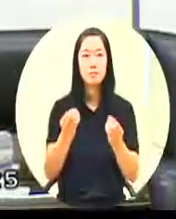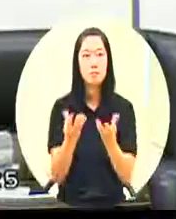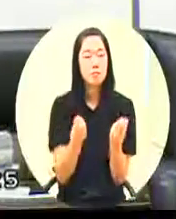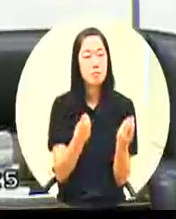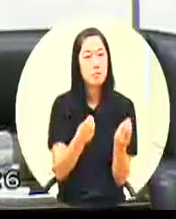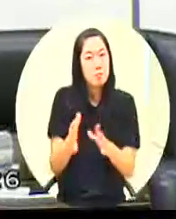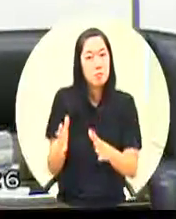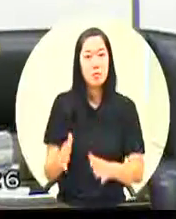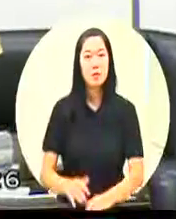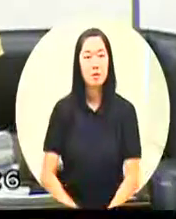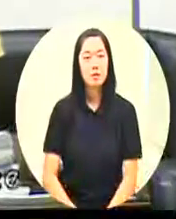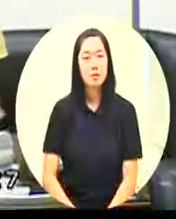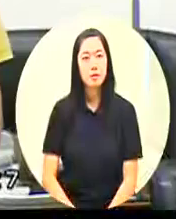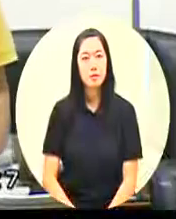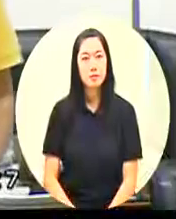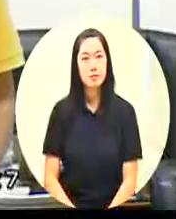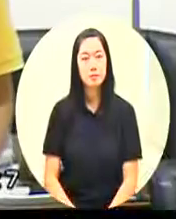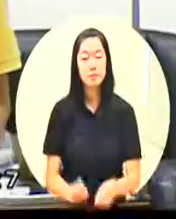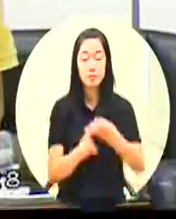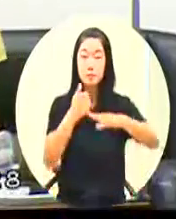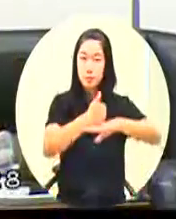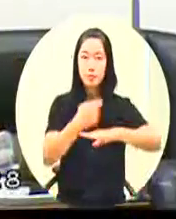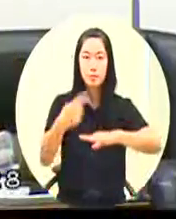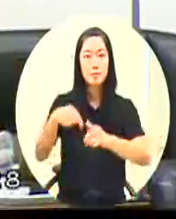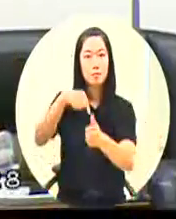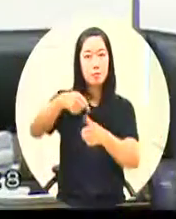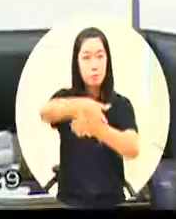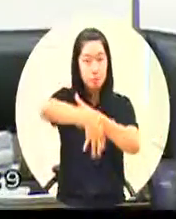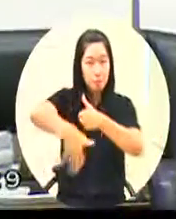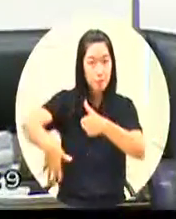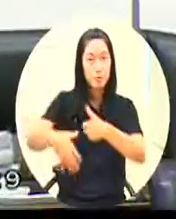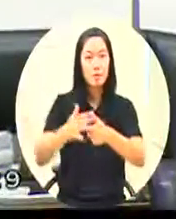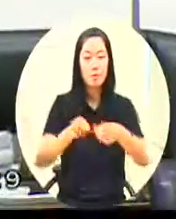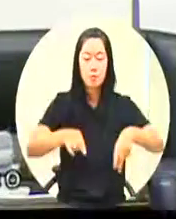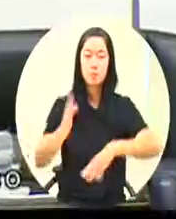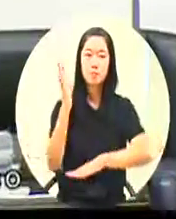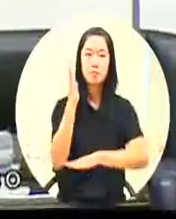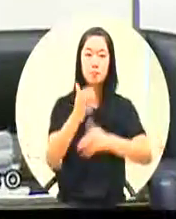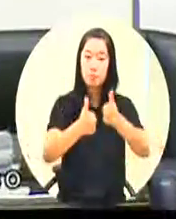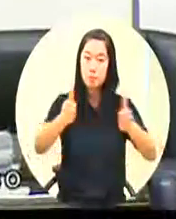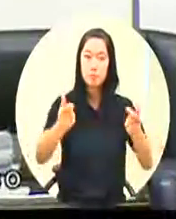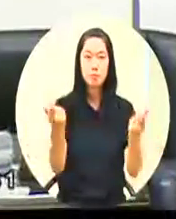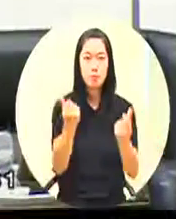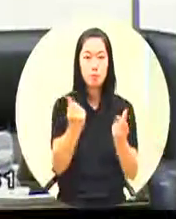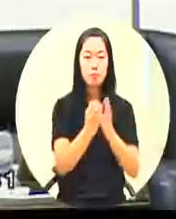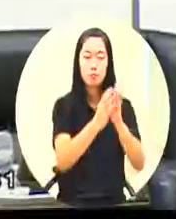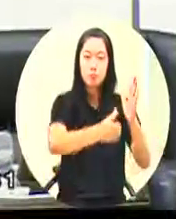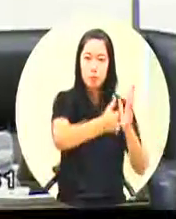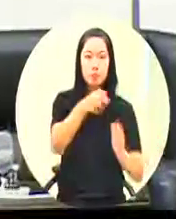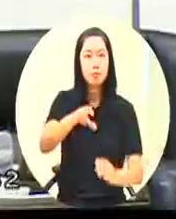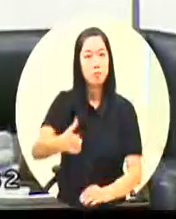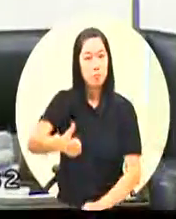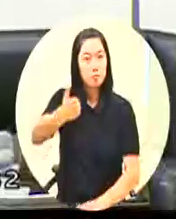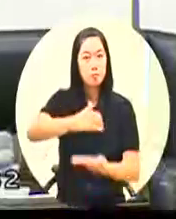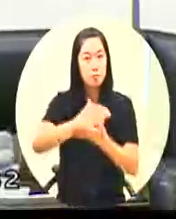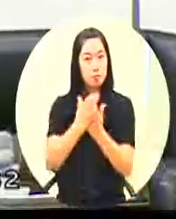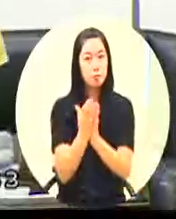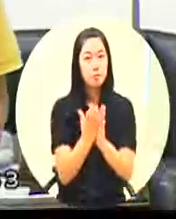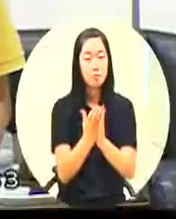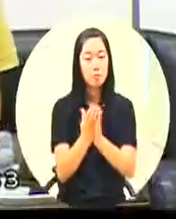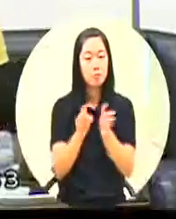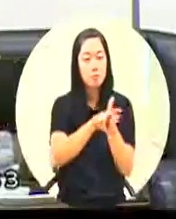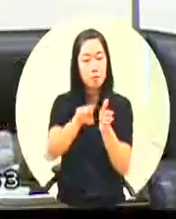开始。 哎呀，主席，还有我们教育部门的所有行政所长啊，包括局长、处长等等的科长